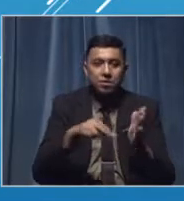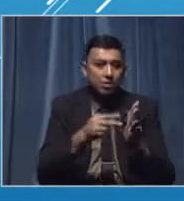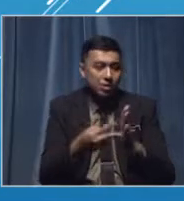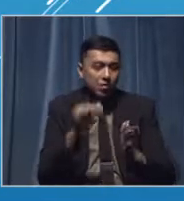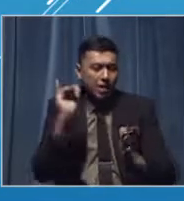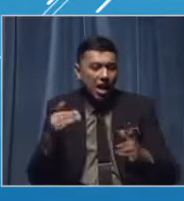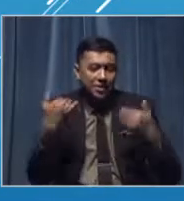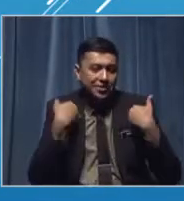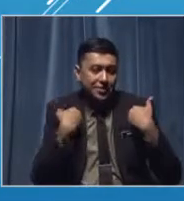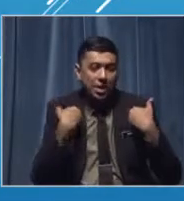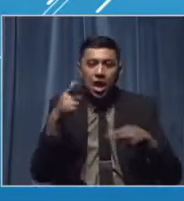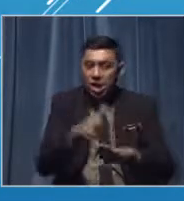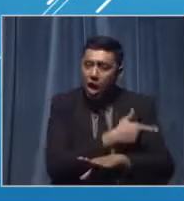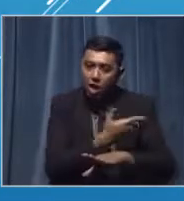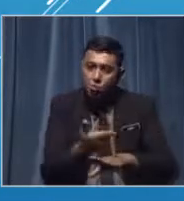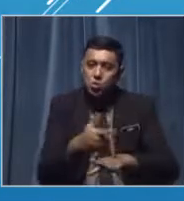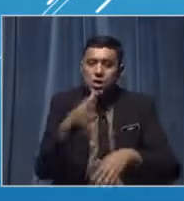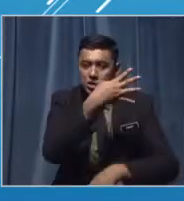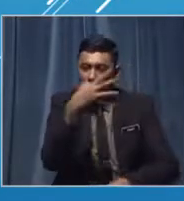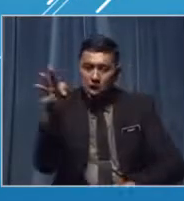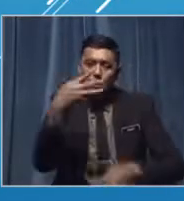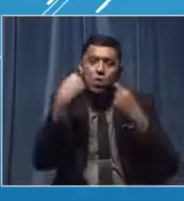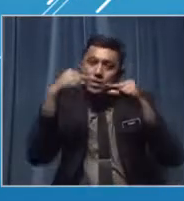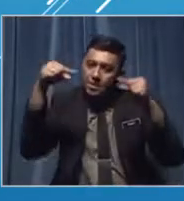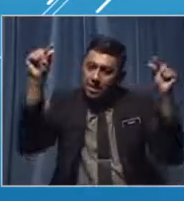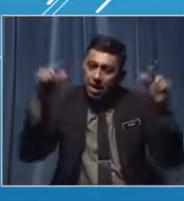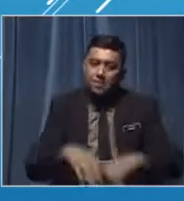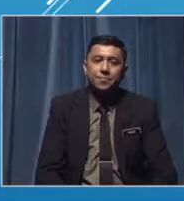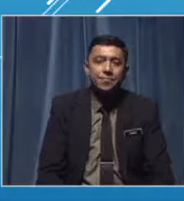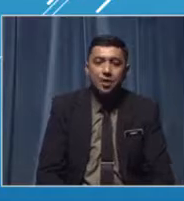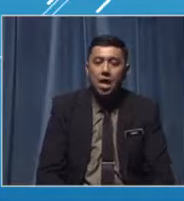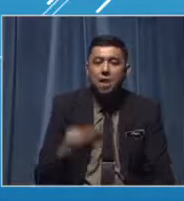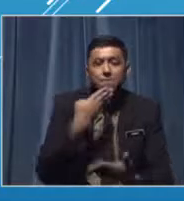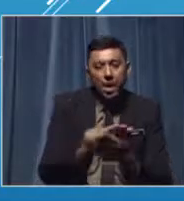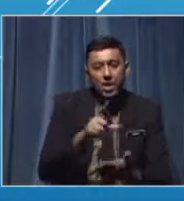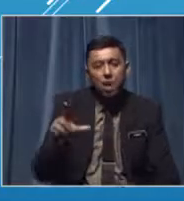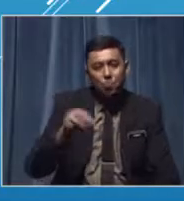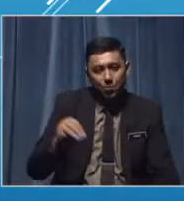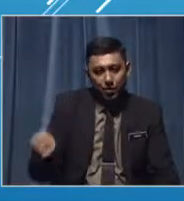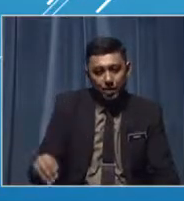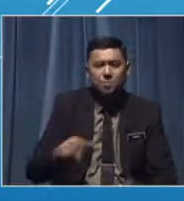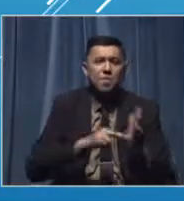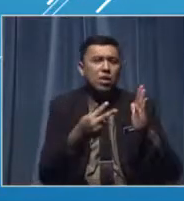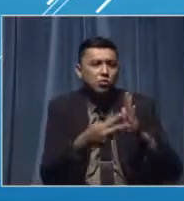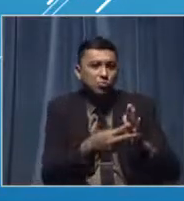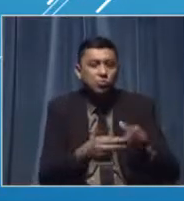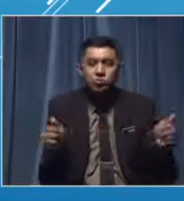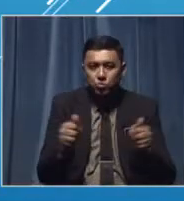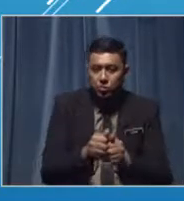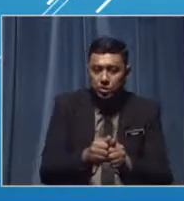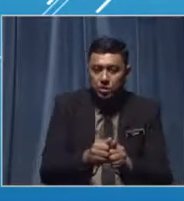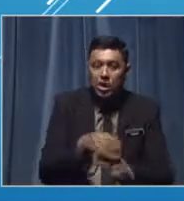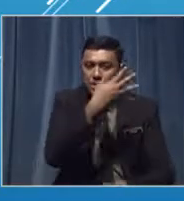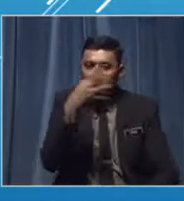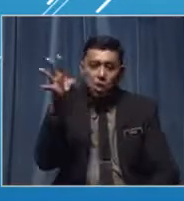yang terkandung dalam lagu Jalur Gembilang. Baiklah murid-murid, apakah yang dimaksudkan dengan